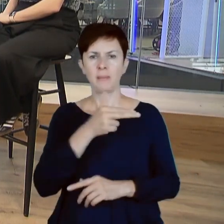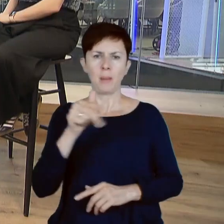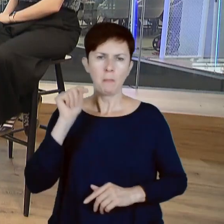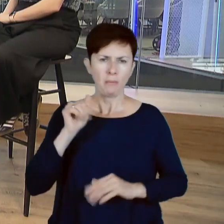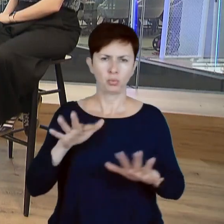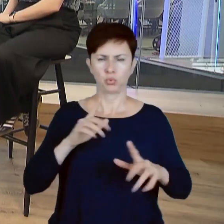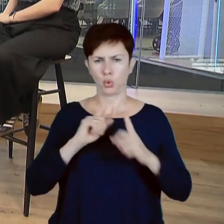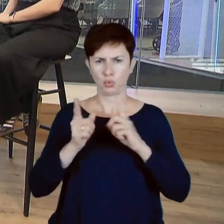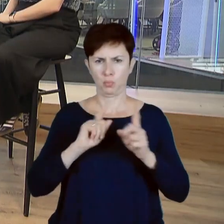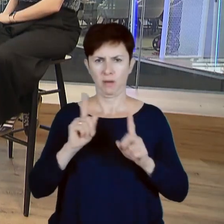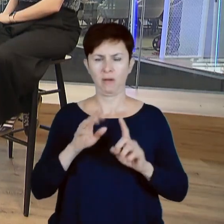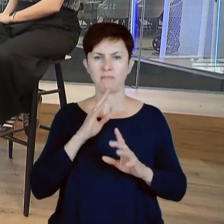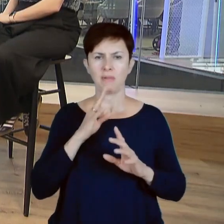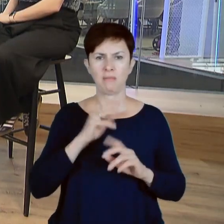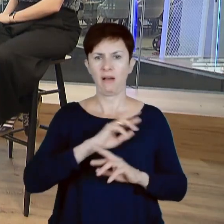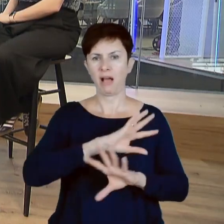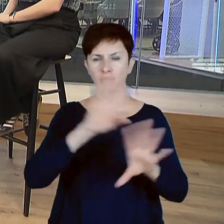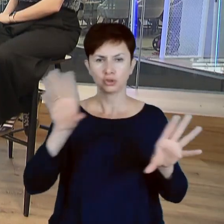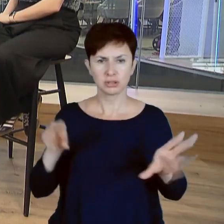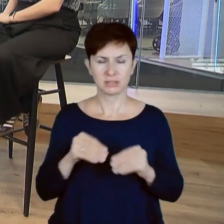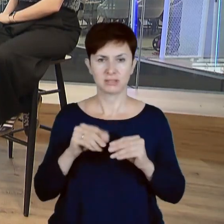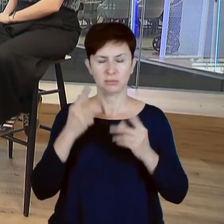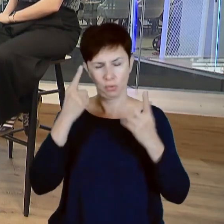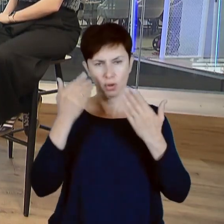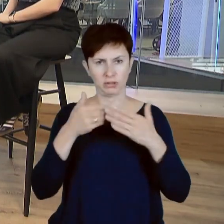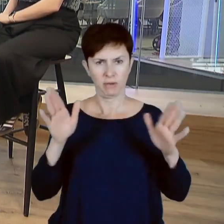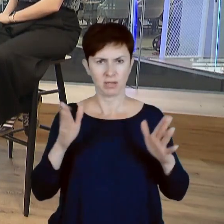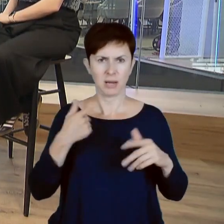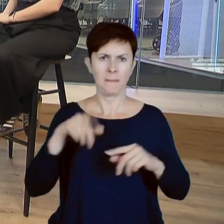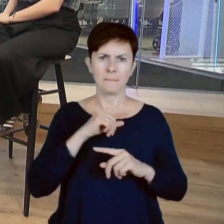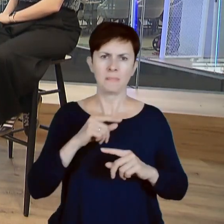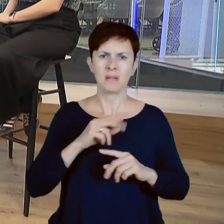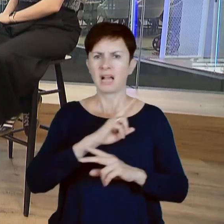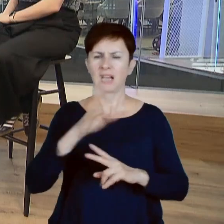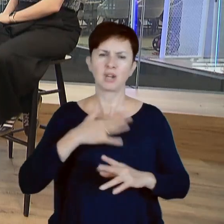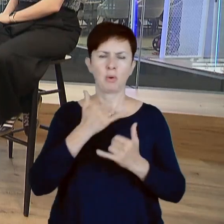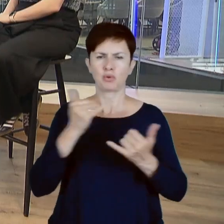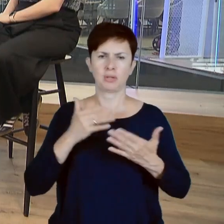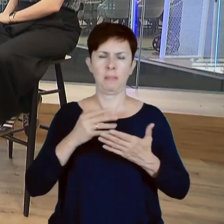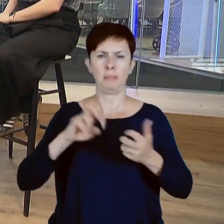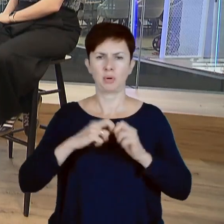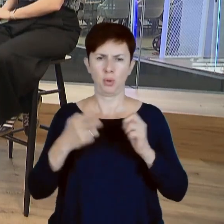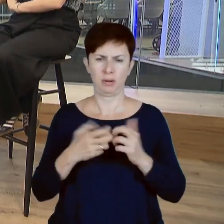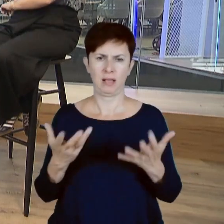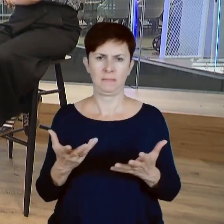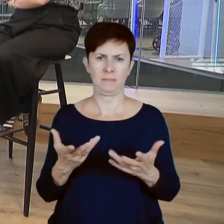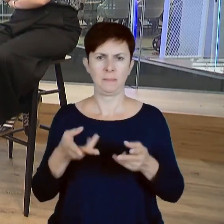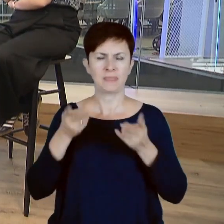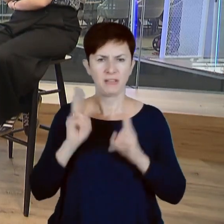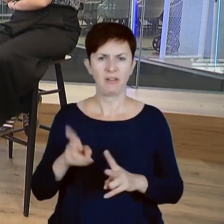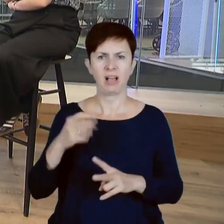otworzy furtkę do tego, że wszyscy dzisiaj musimy sobie radzić pewnie z innymi problemami niż te, które mają osoby, które autentycznie mają zdiagnozowane